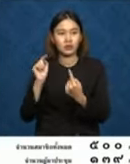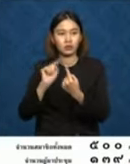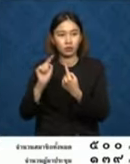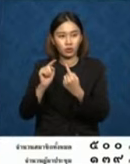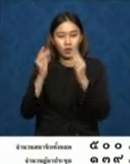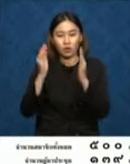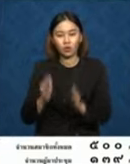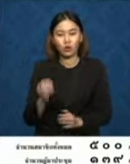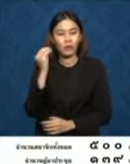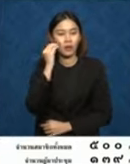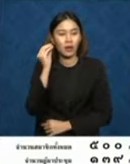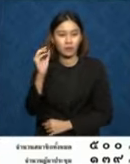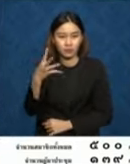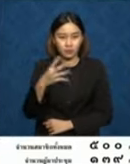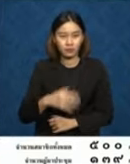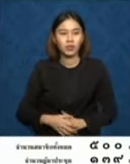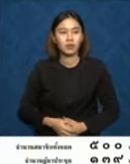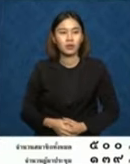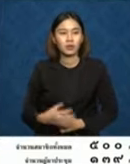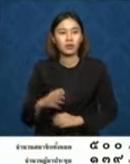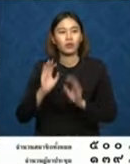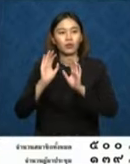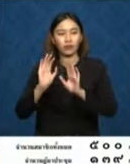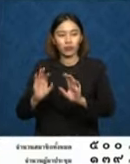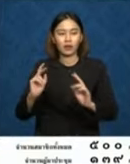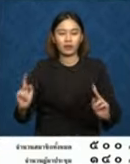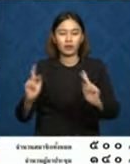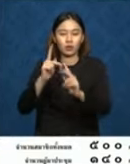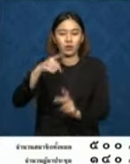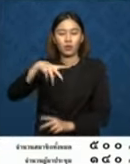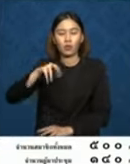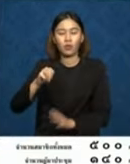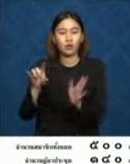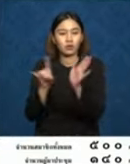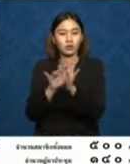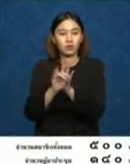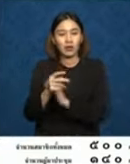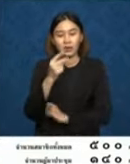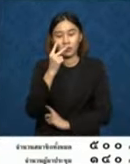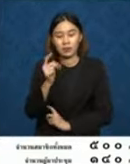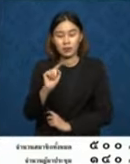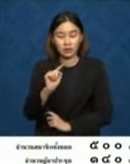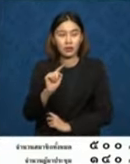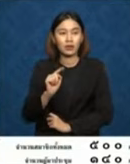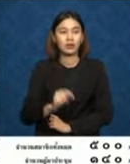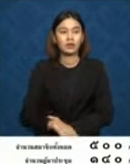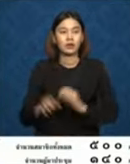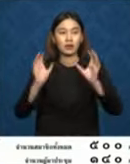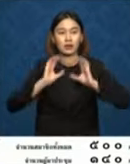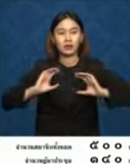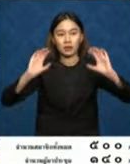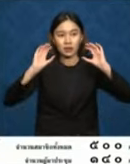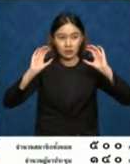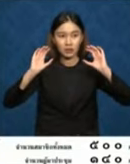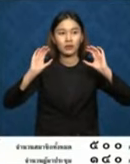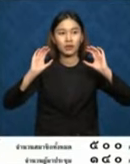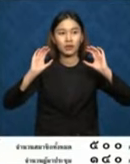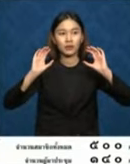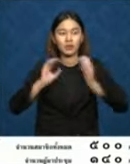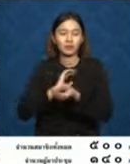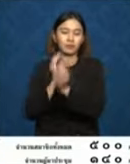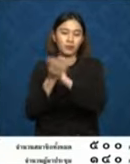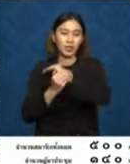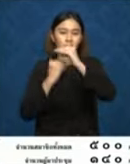ของคนเร่ร่อนที่มีอยู่ทั่วประเทศนะครับยังไงฝากด้วยครับพม.สุดท้ายนี้ครับอยากที่จะเห็นราชการไทยบริการด้วยใจที่ไม่เหมือนเดิม